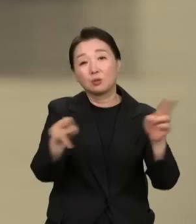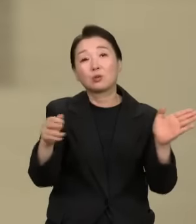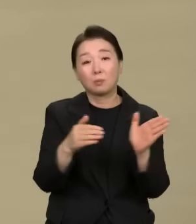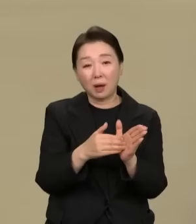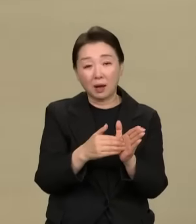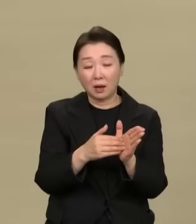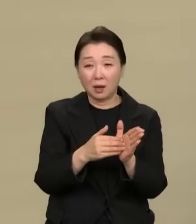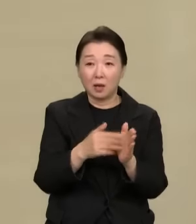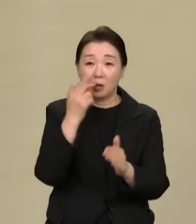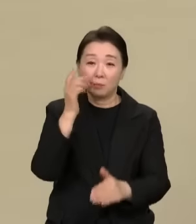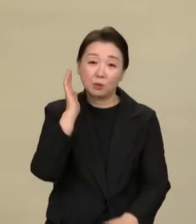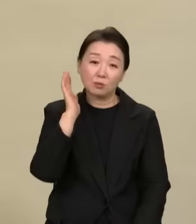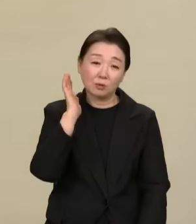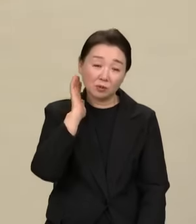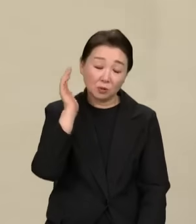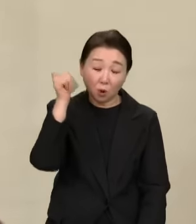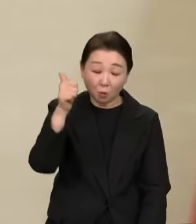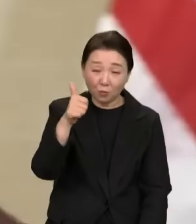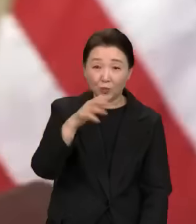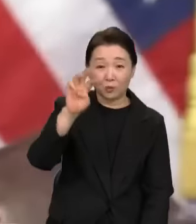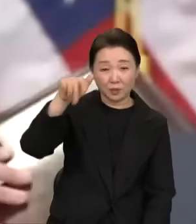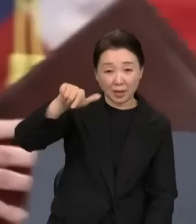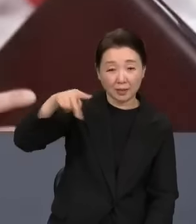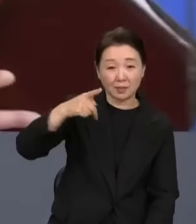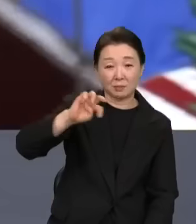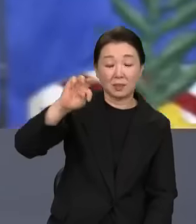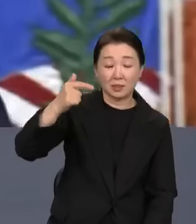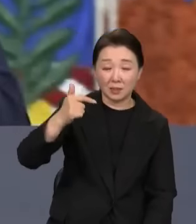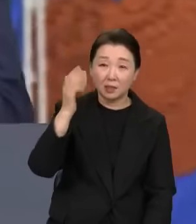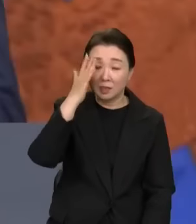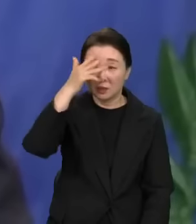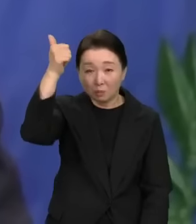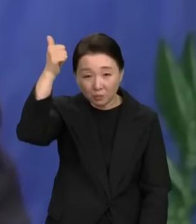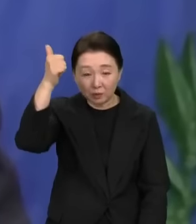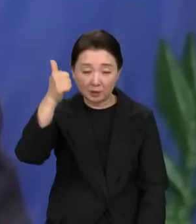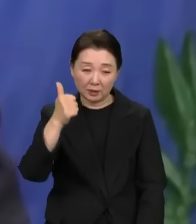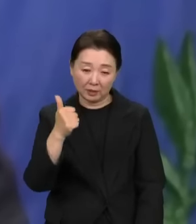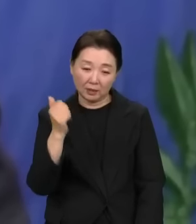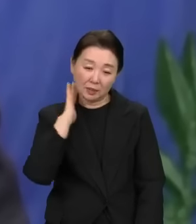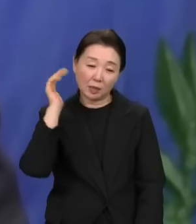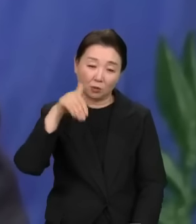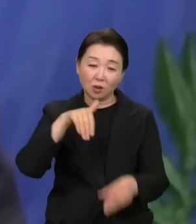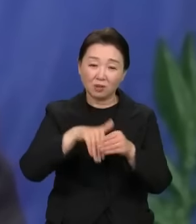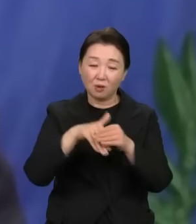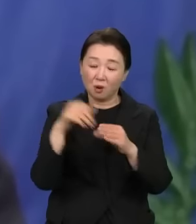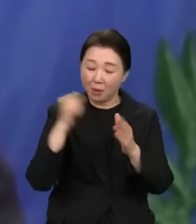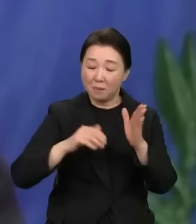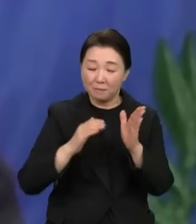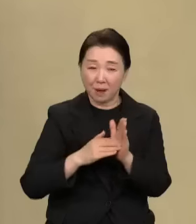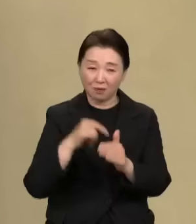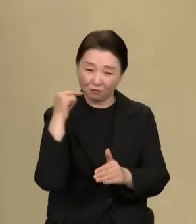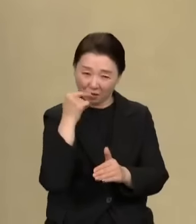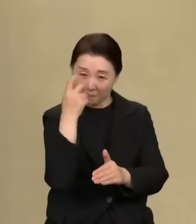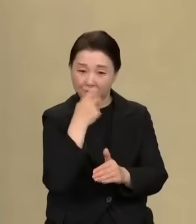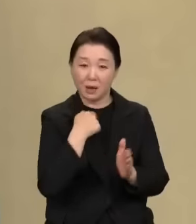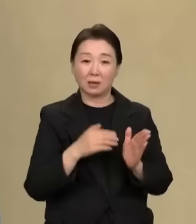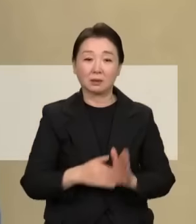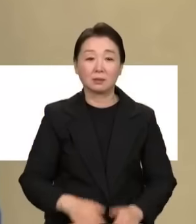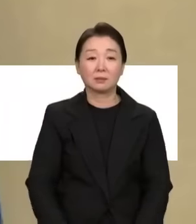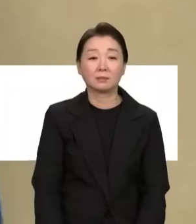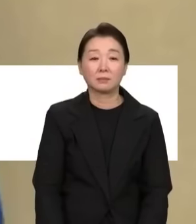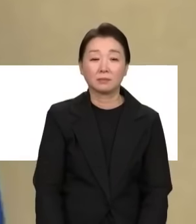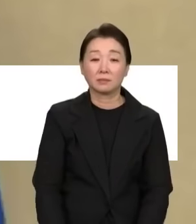행정부가 임명한 잭 스미스 특검은 트럼프의 대선 불복과 관련해 강도 높은 수사를 벌여왔습니다. Today,